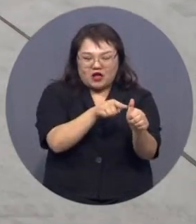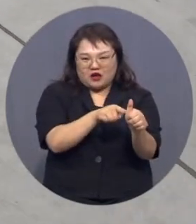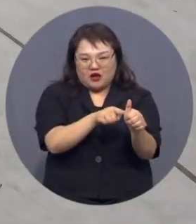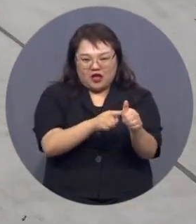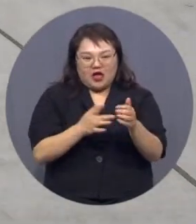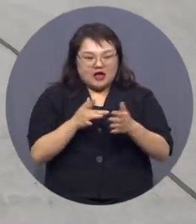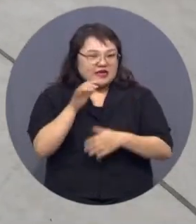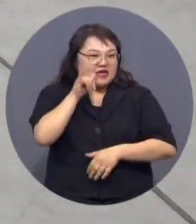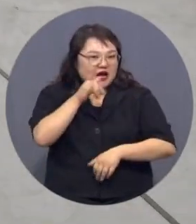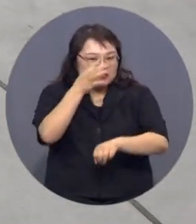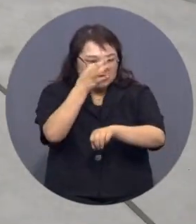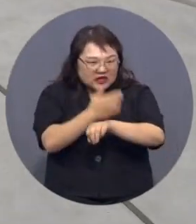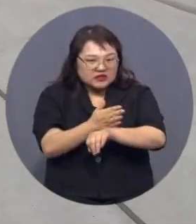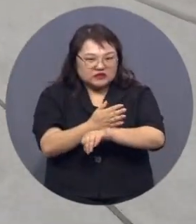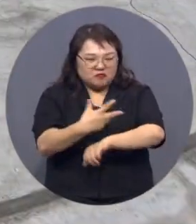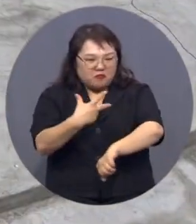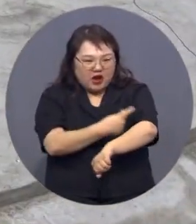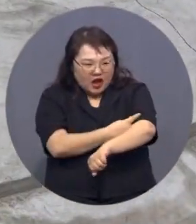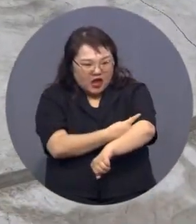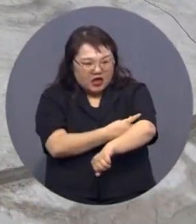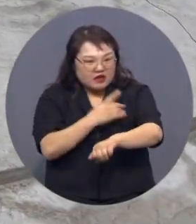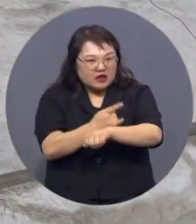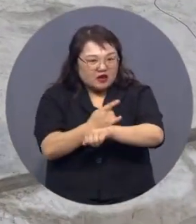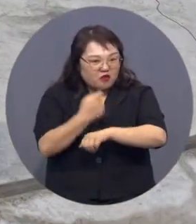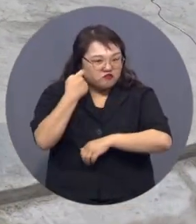소지와 투약 혐의를 추궁하자 부인합니다